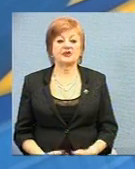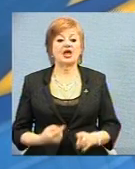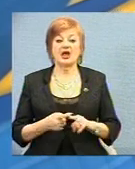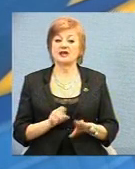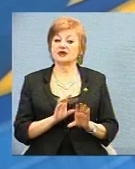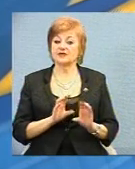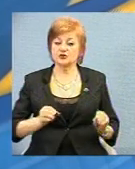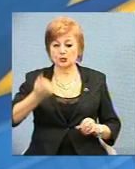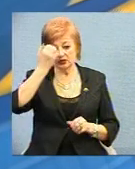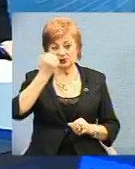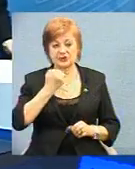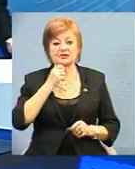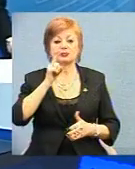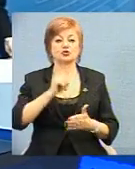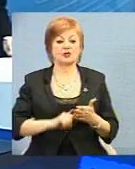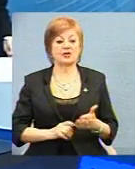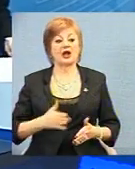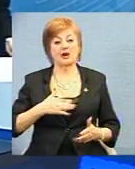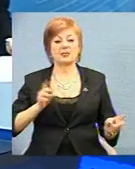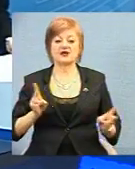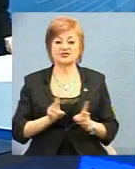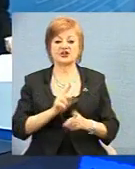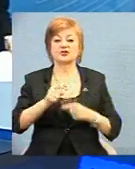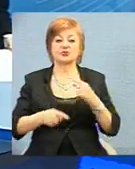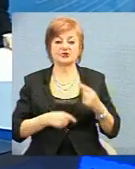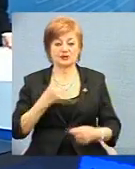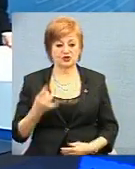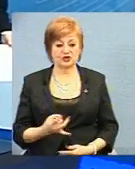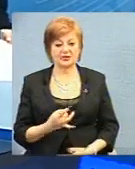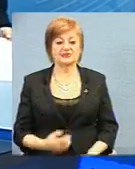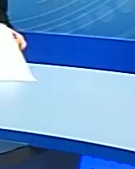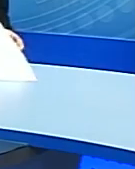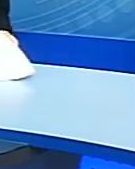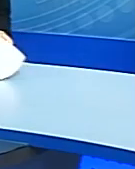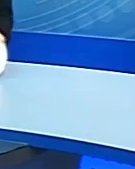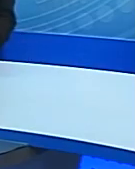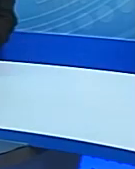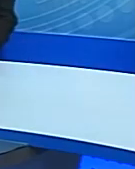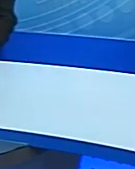все. Дякую за довіру. А ми побачимося у наступному випуску «Телекур'єра».